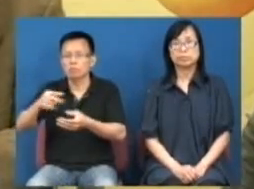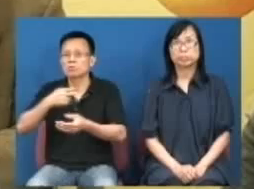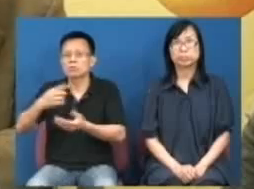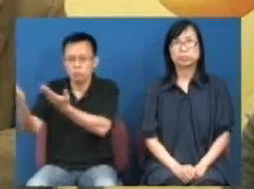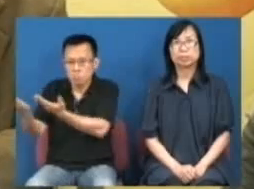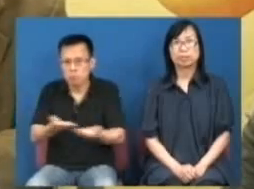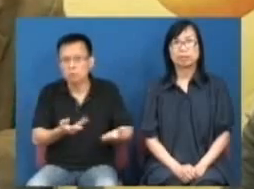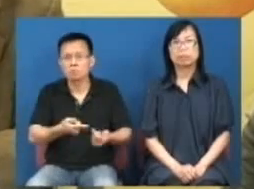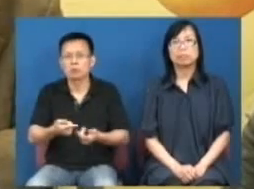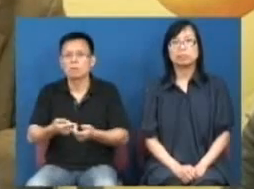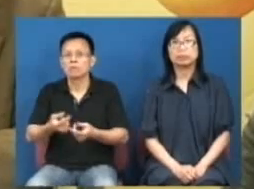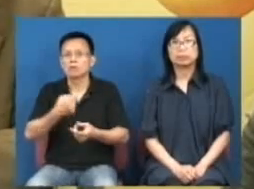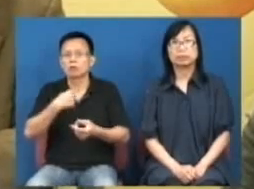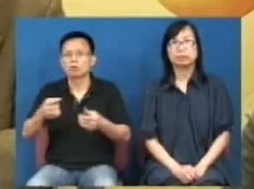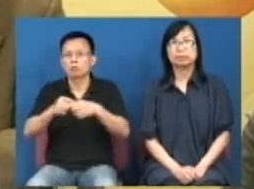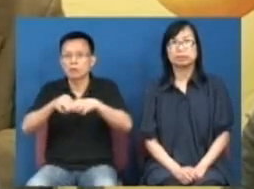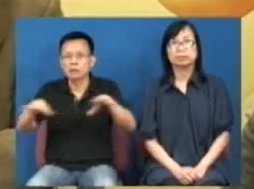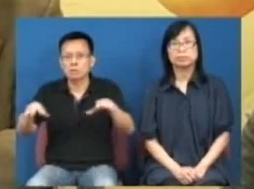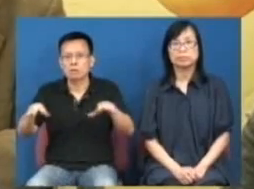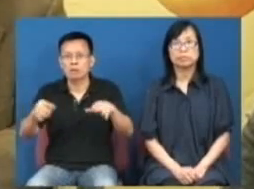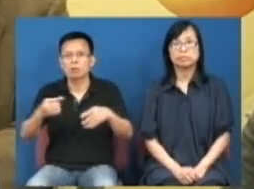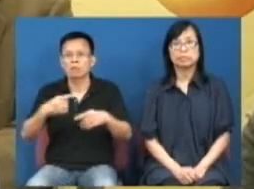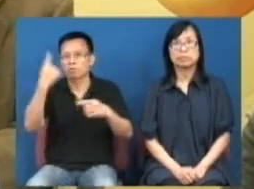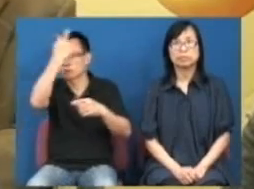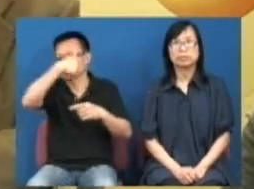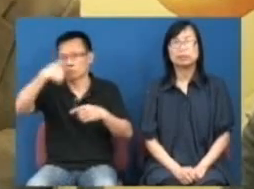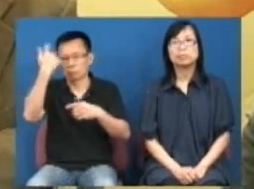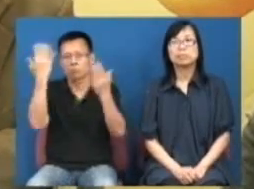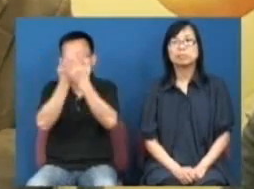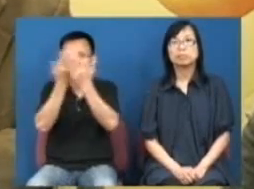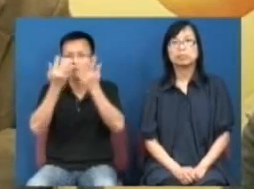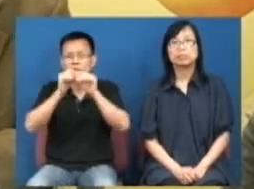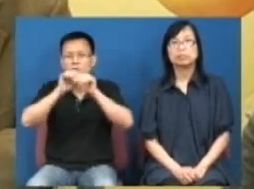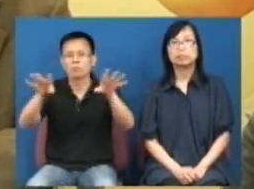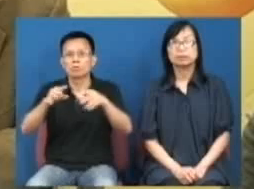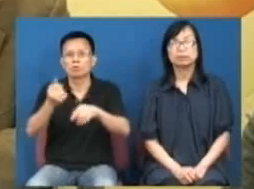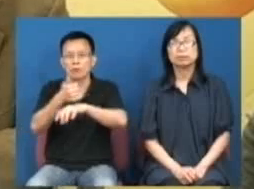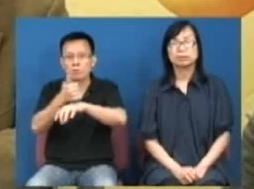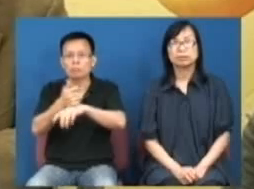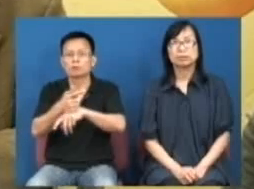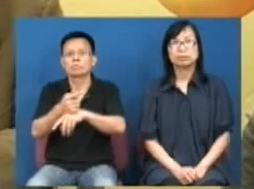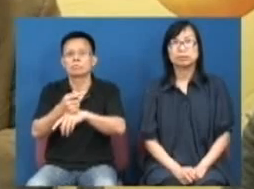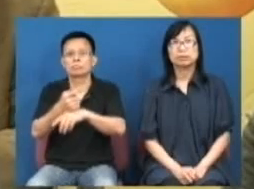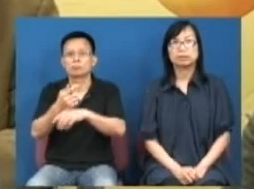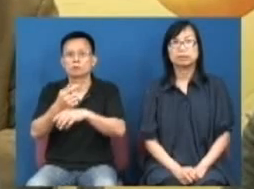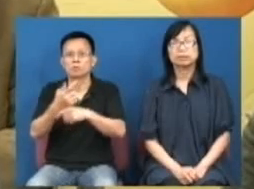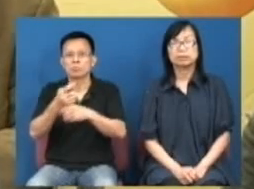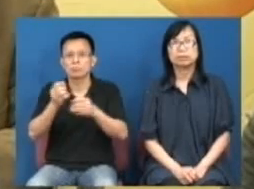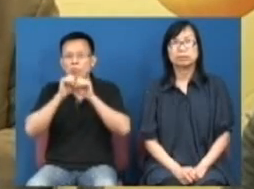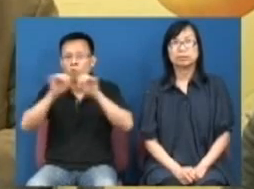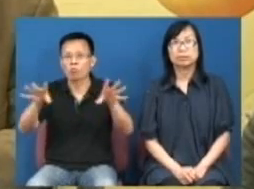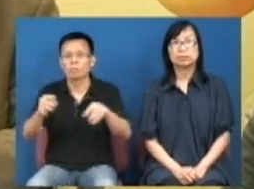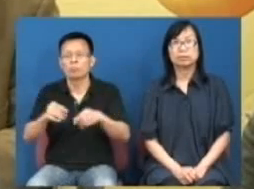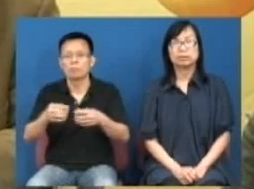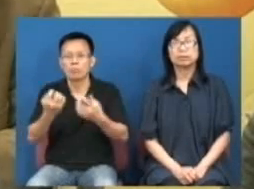係有平等嘅亮相機會。咁仲有啊，下邊你先立啊。廣播機構需把所發出的邀請